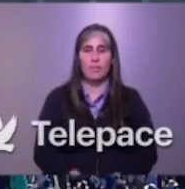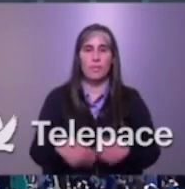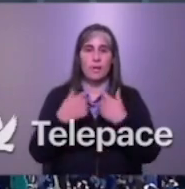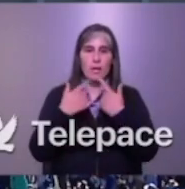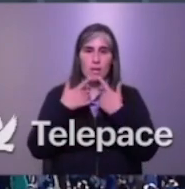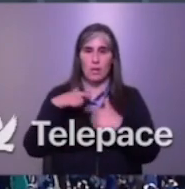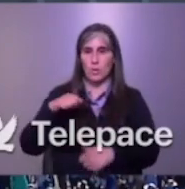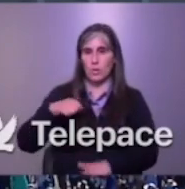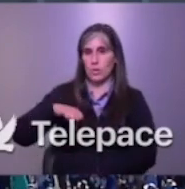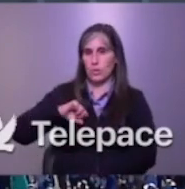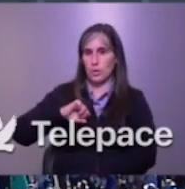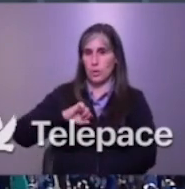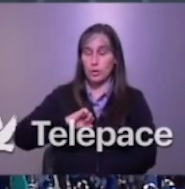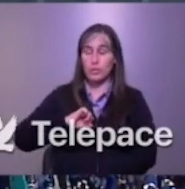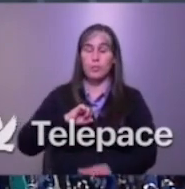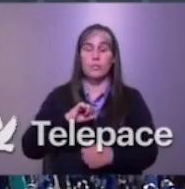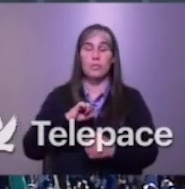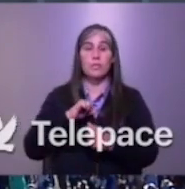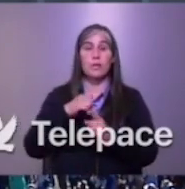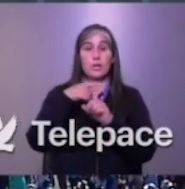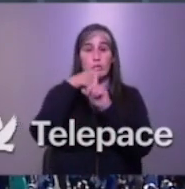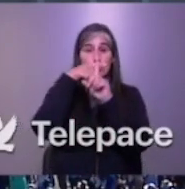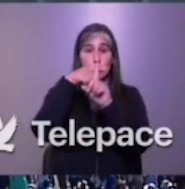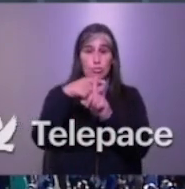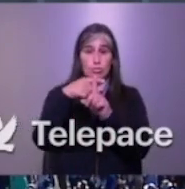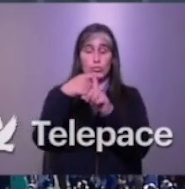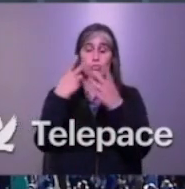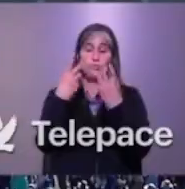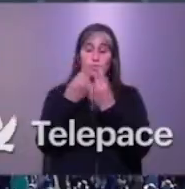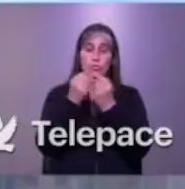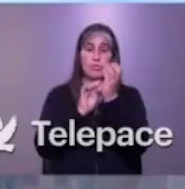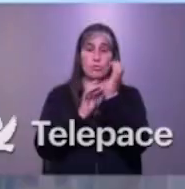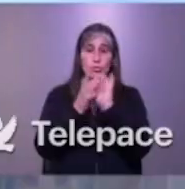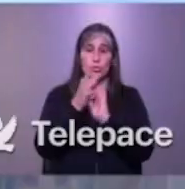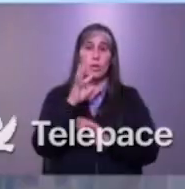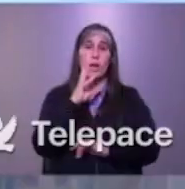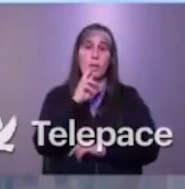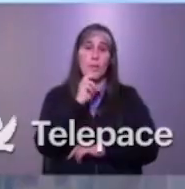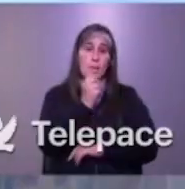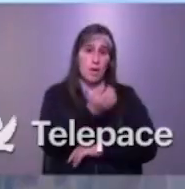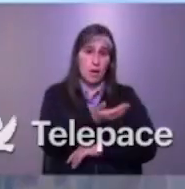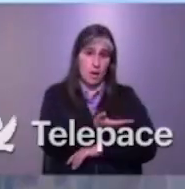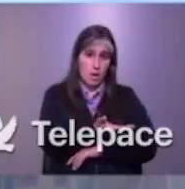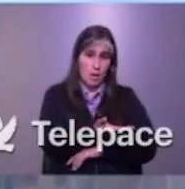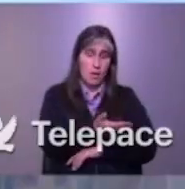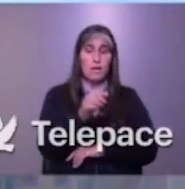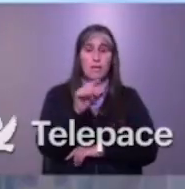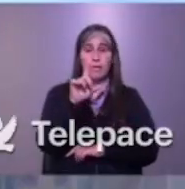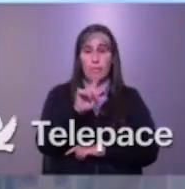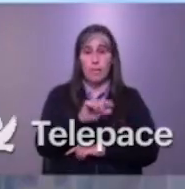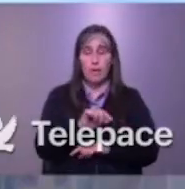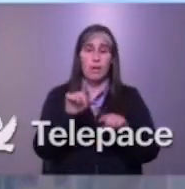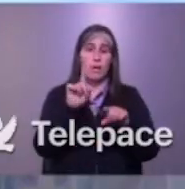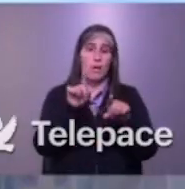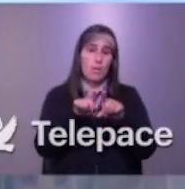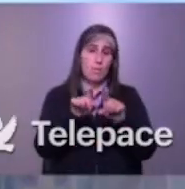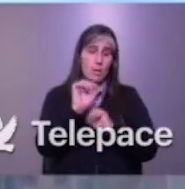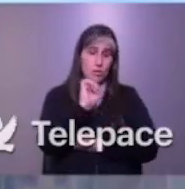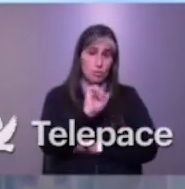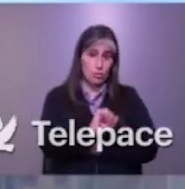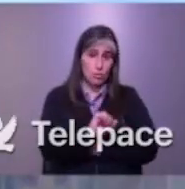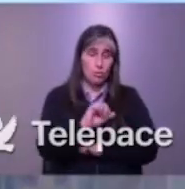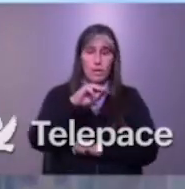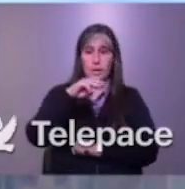Junto a la cruz de Jesús estaban su madre, la hermana de su madre,